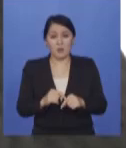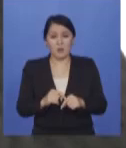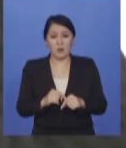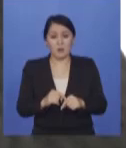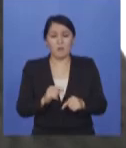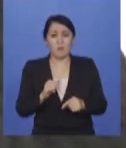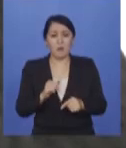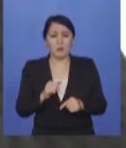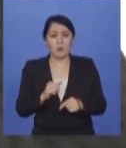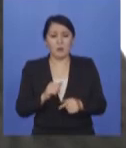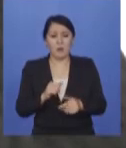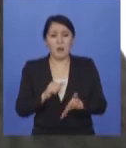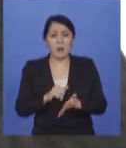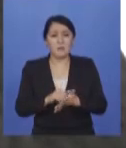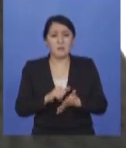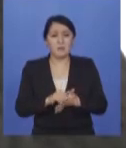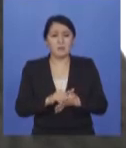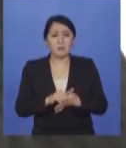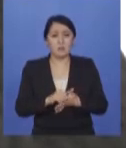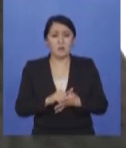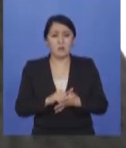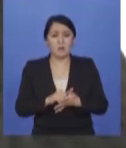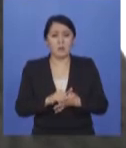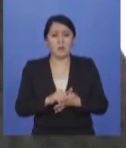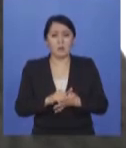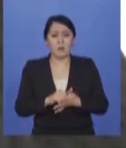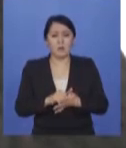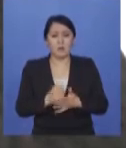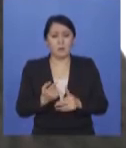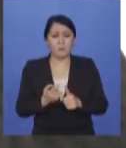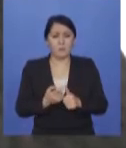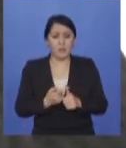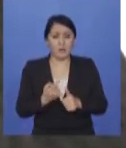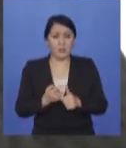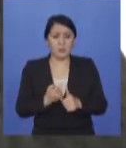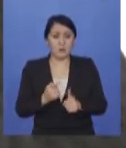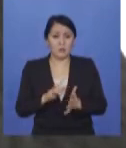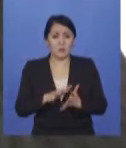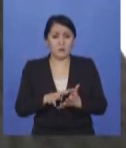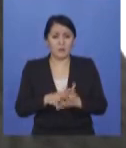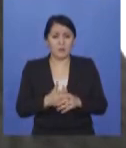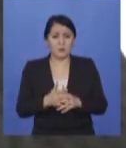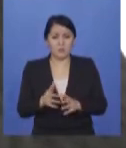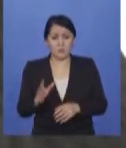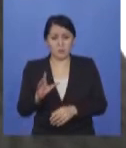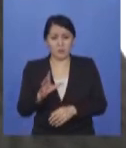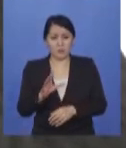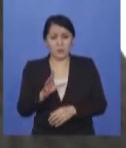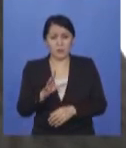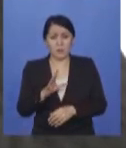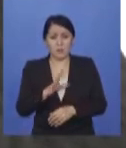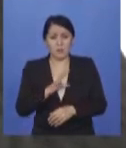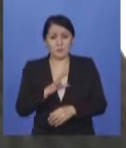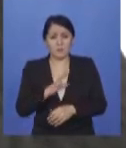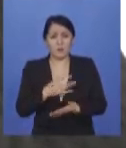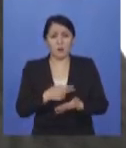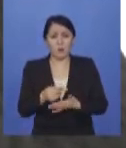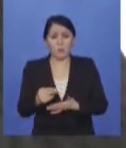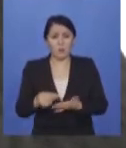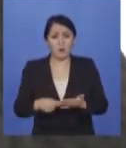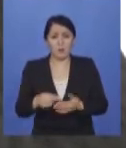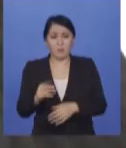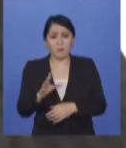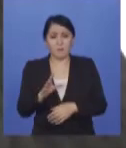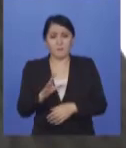бекіткенде қағазға Тевасян деген ауыр өнеркәсіп министрі болған, сол кісі қол қойды дейді.